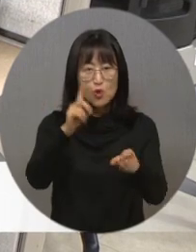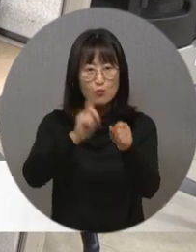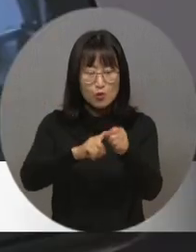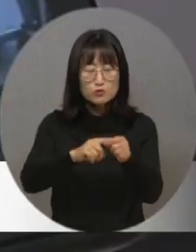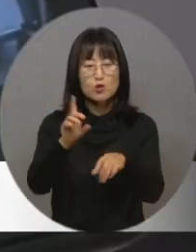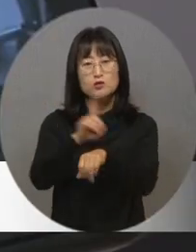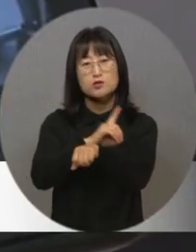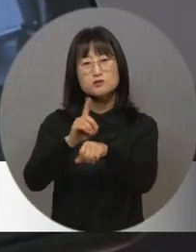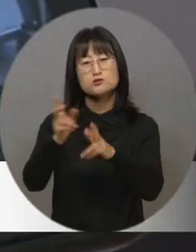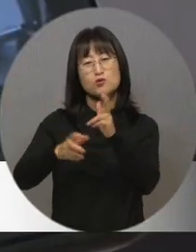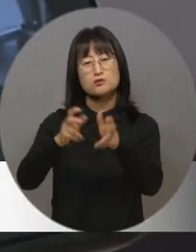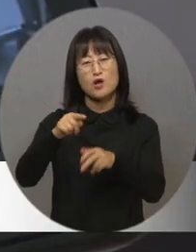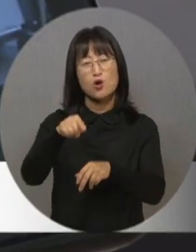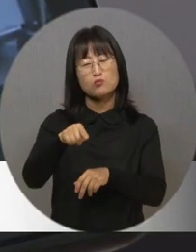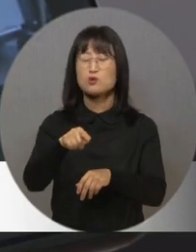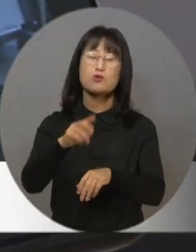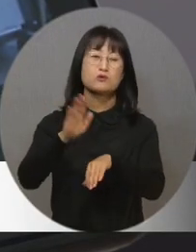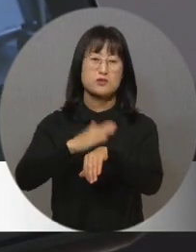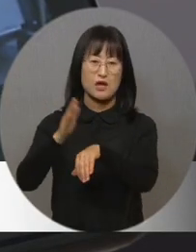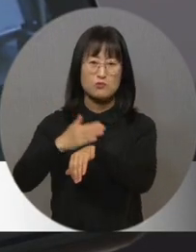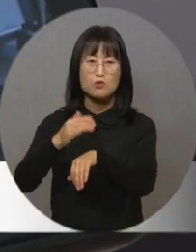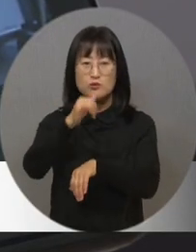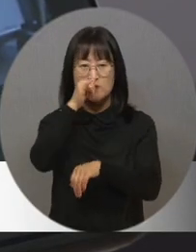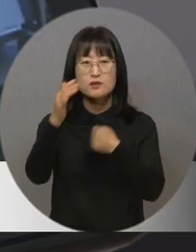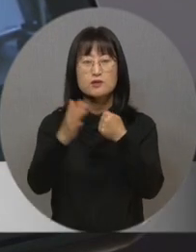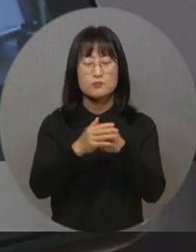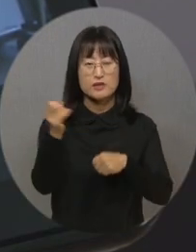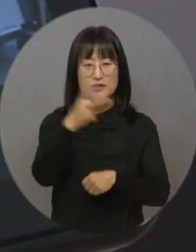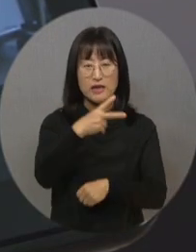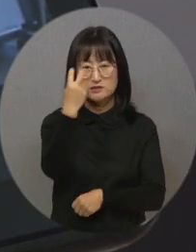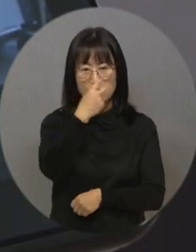드는만큼 사업 전반을 재검토할 필요가 있다고 전했습니다